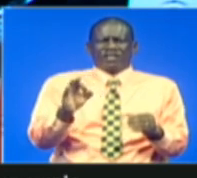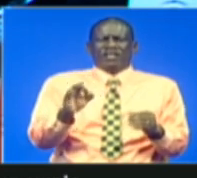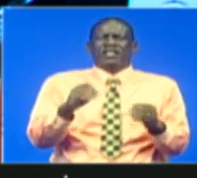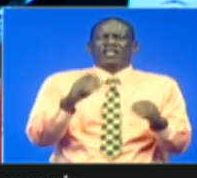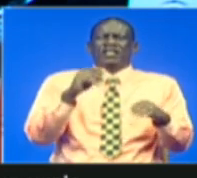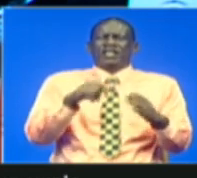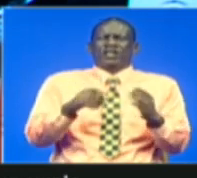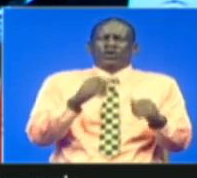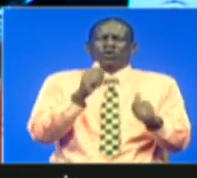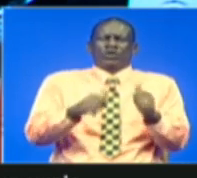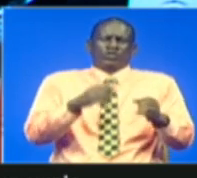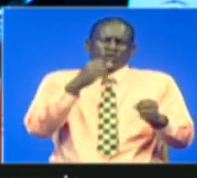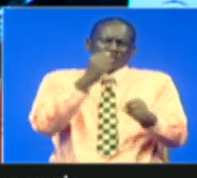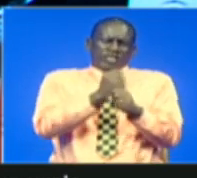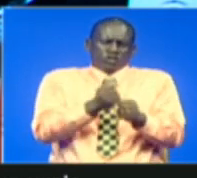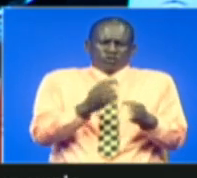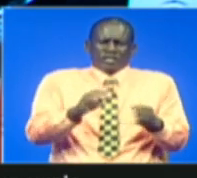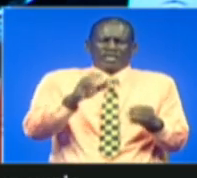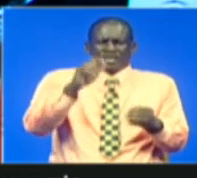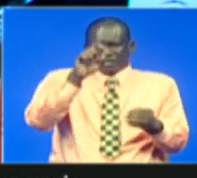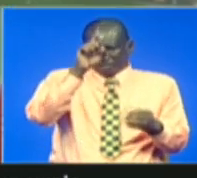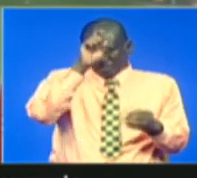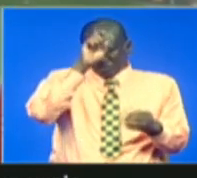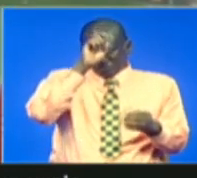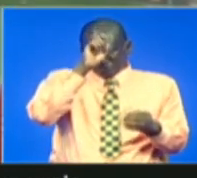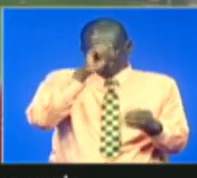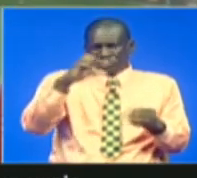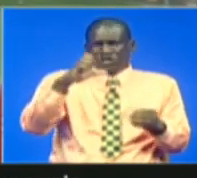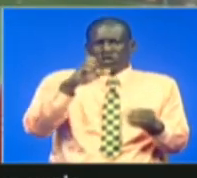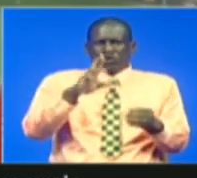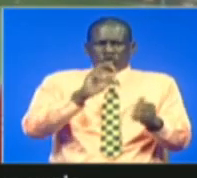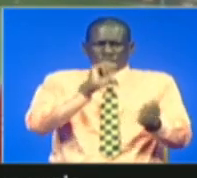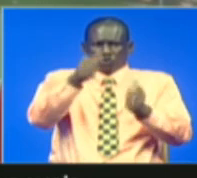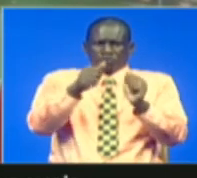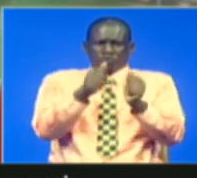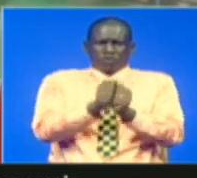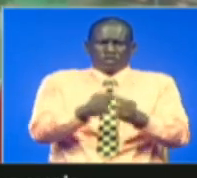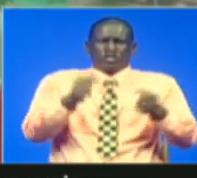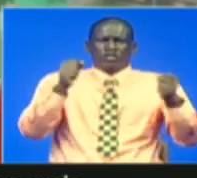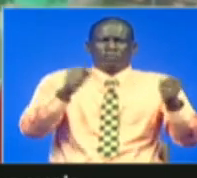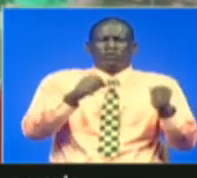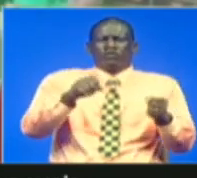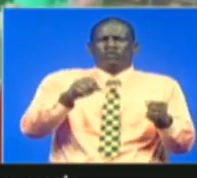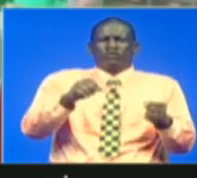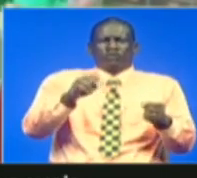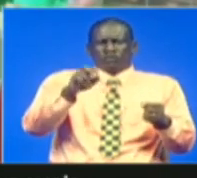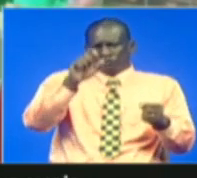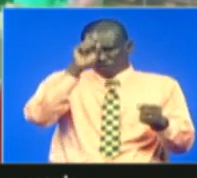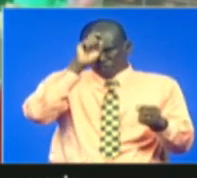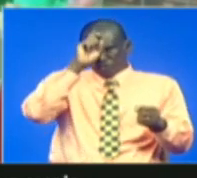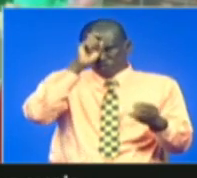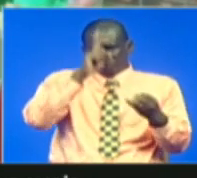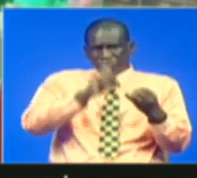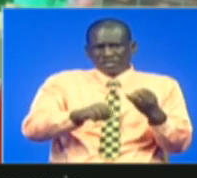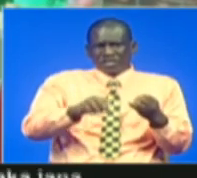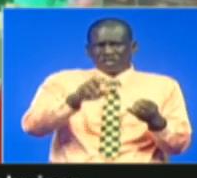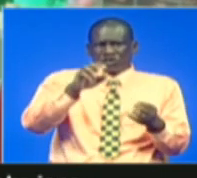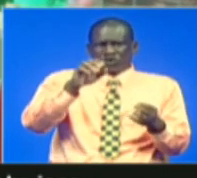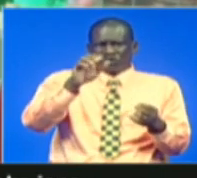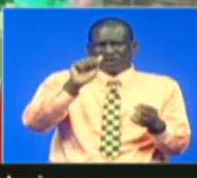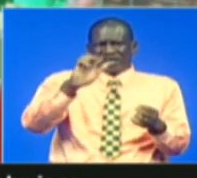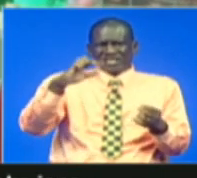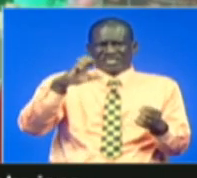draw iliyofanyika hii leo jijini Cairo, Misri. Gor itakutana na mibabe wa Misri Zamalek Hussein de Algeria na